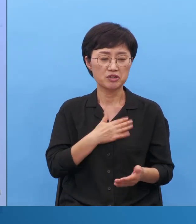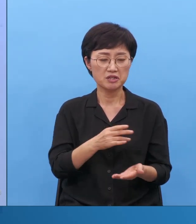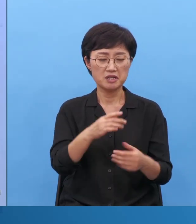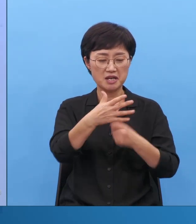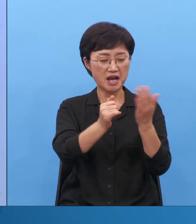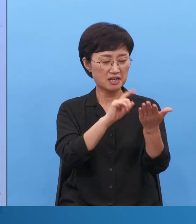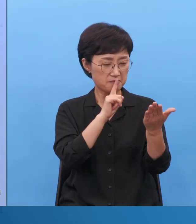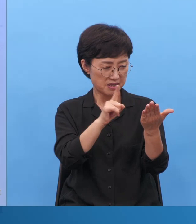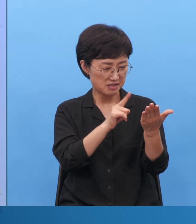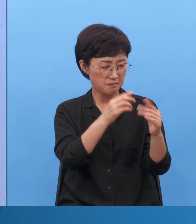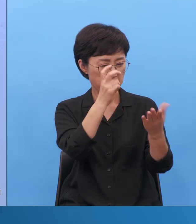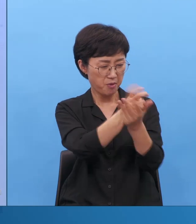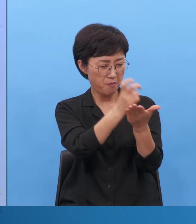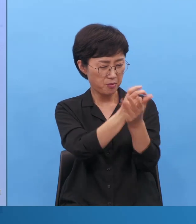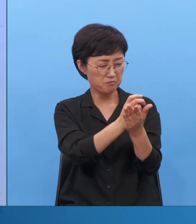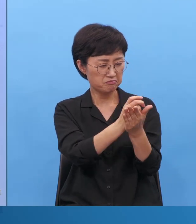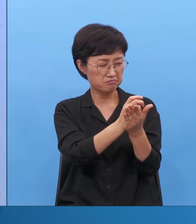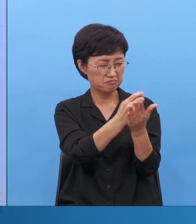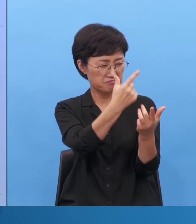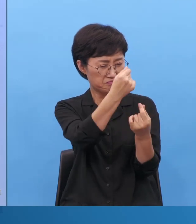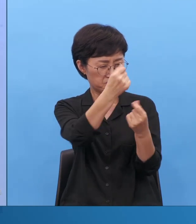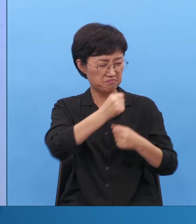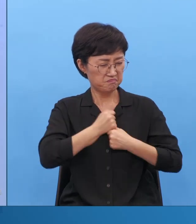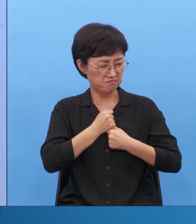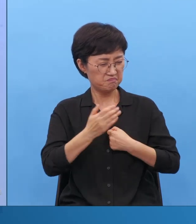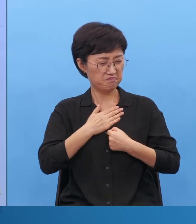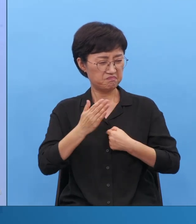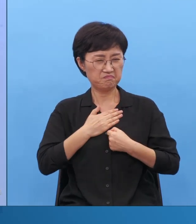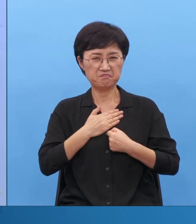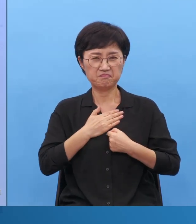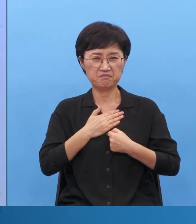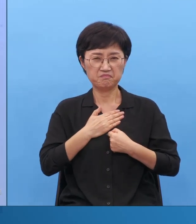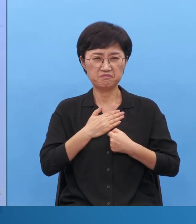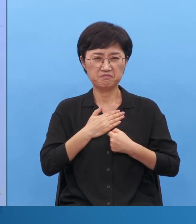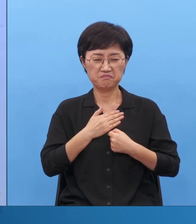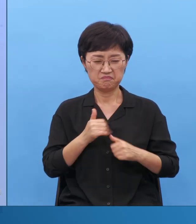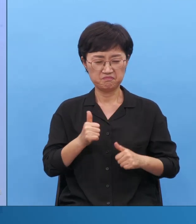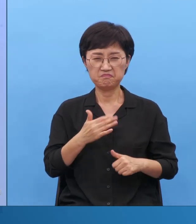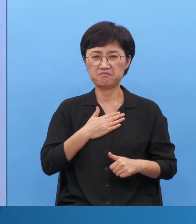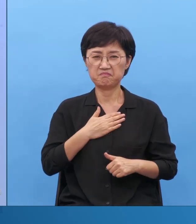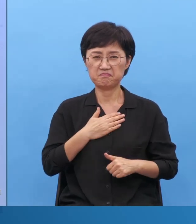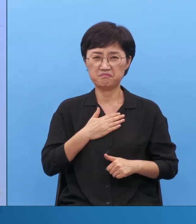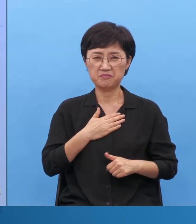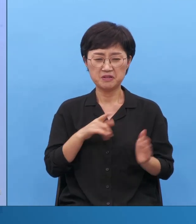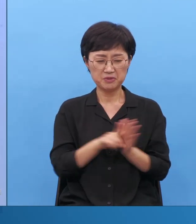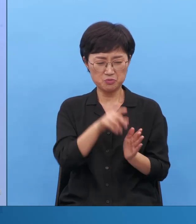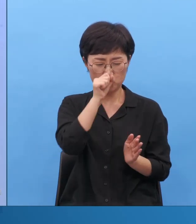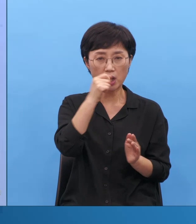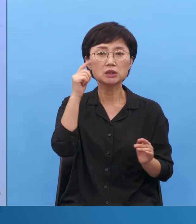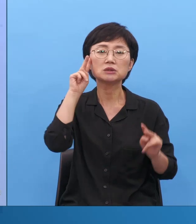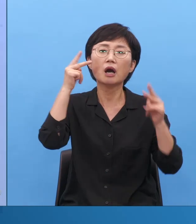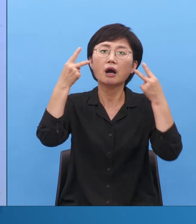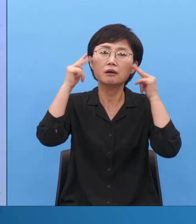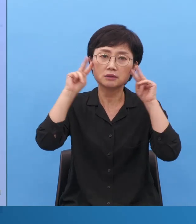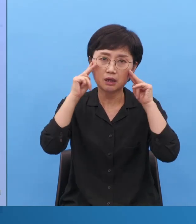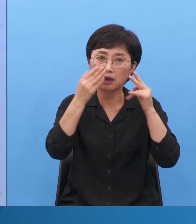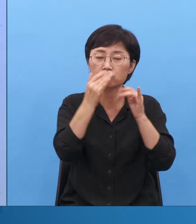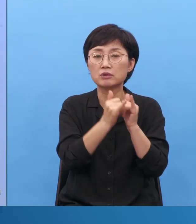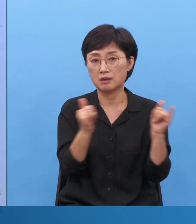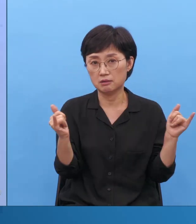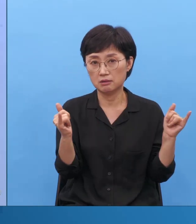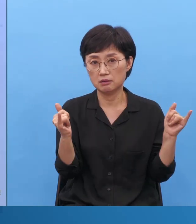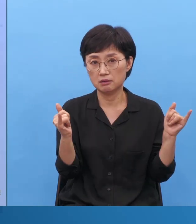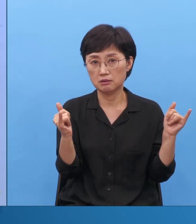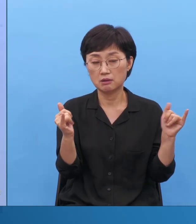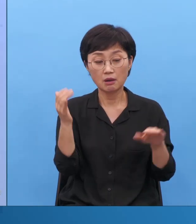지키고 And we're keeping all the 이 laws. 유대인이에요. This is the Jews. 요로 한지 얼마 안 돼. 몇십 년 안 돼서요. 이스라엘은 멸망합니다. After